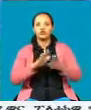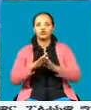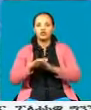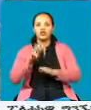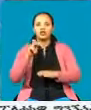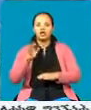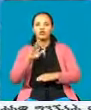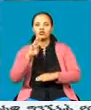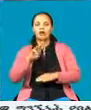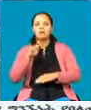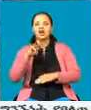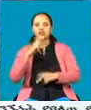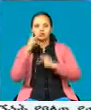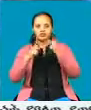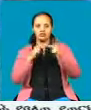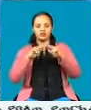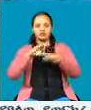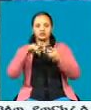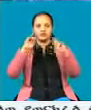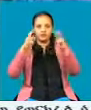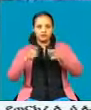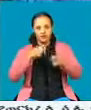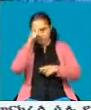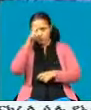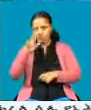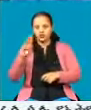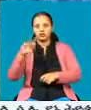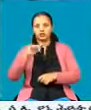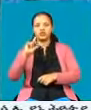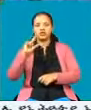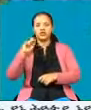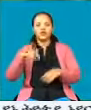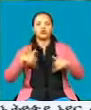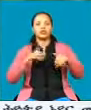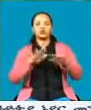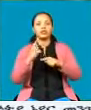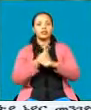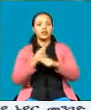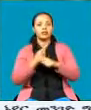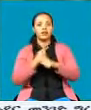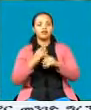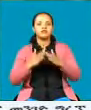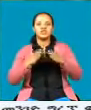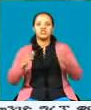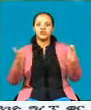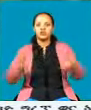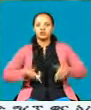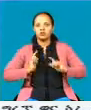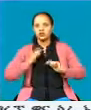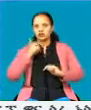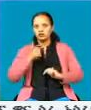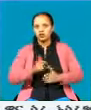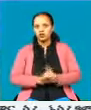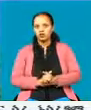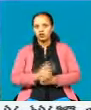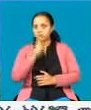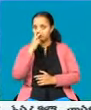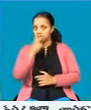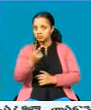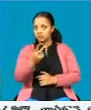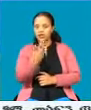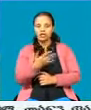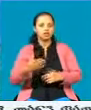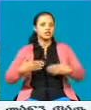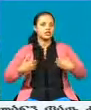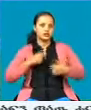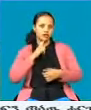የዳጉሳ ማሳ የጎበኙት የክልሉ ርዕሰ መስተዳድር አቶ ርስቱ ይርዳም የወጣቶቹ ተግባር መስፋት ይኖርበታል ብለዋል። ባየነው ነገር ደስተኞች